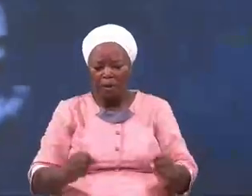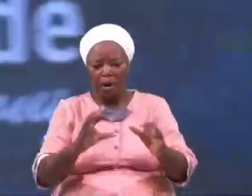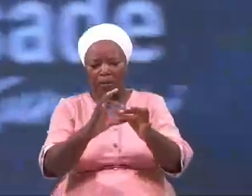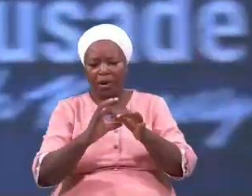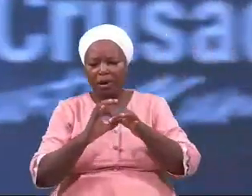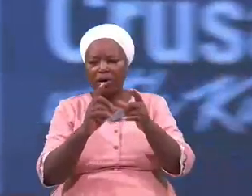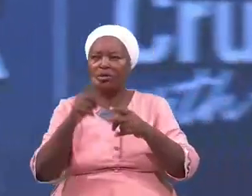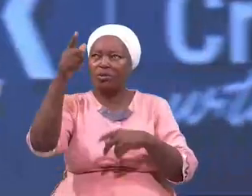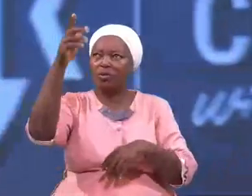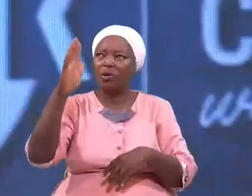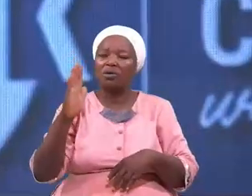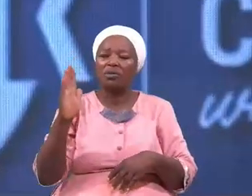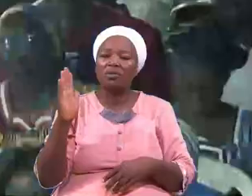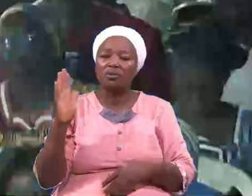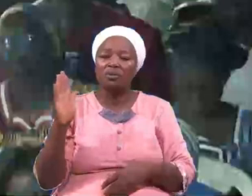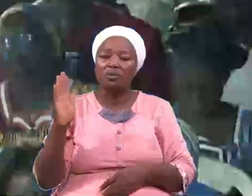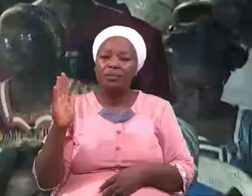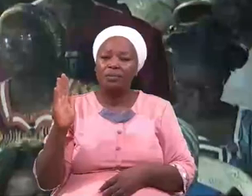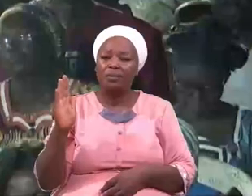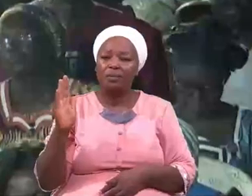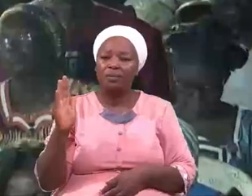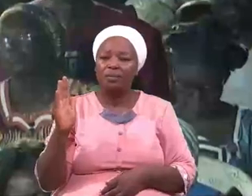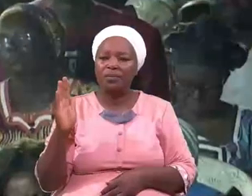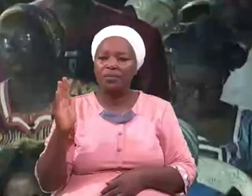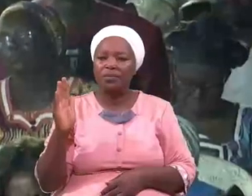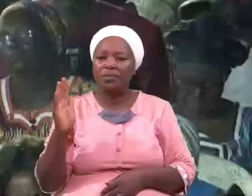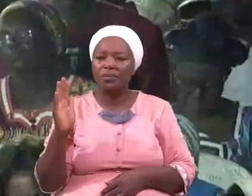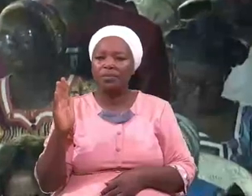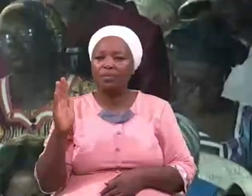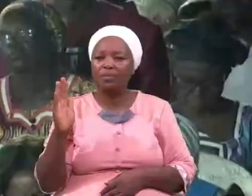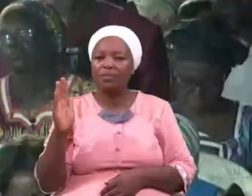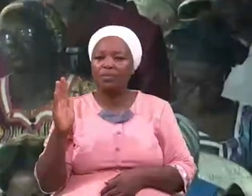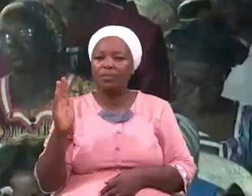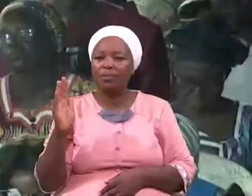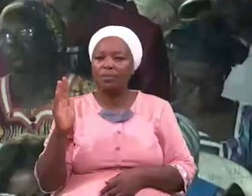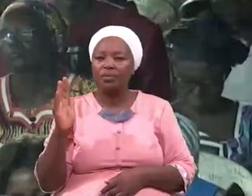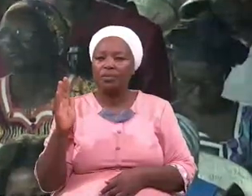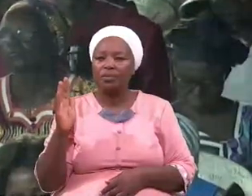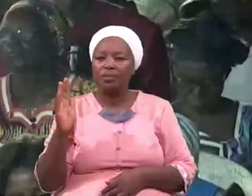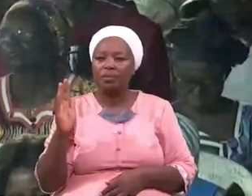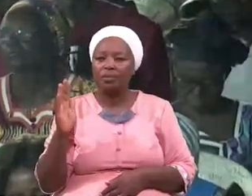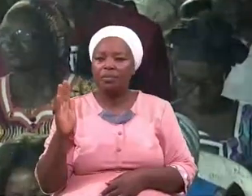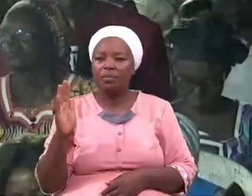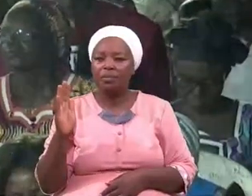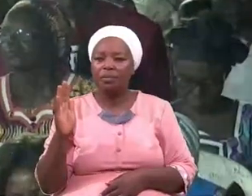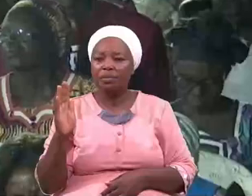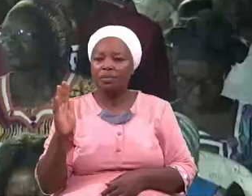La force pour ôter toutes les forces sataniques qui dérangent votre cerveau et votre vie. La force appartient à Dieu.